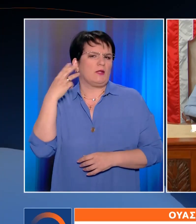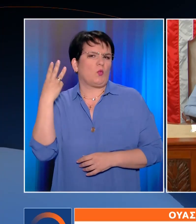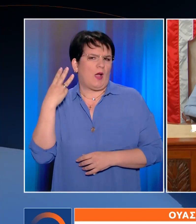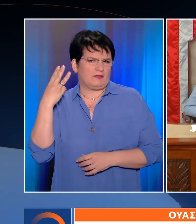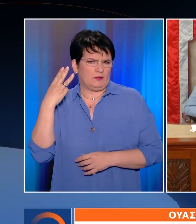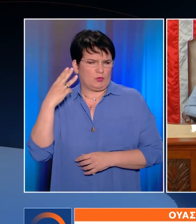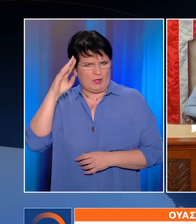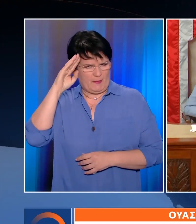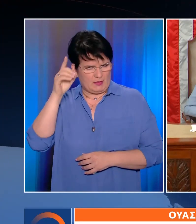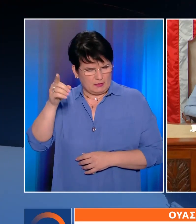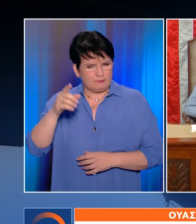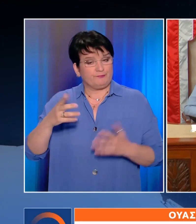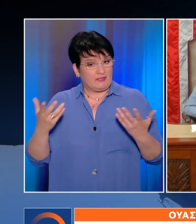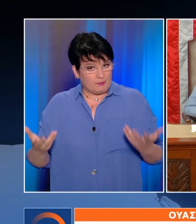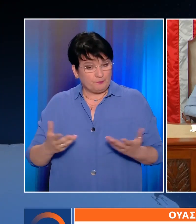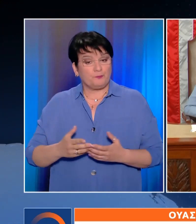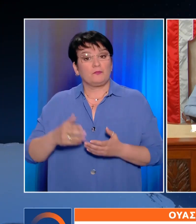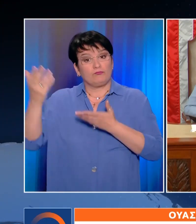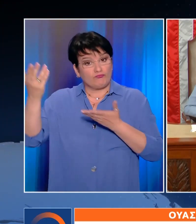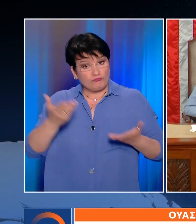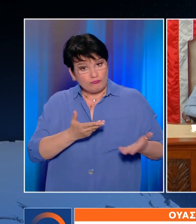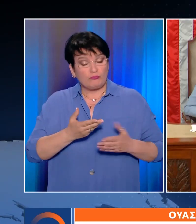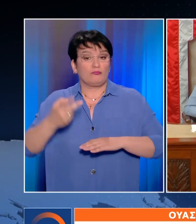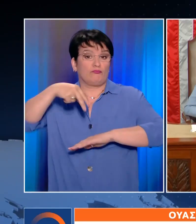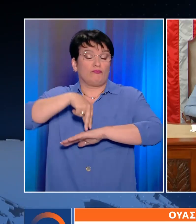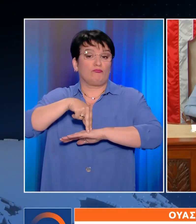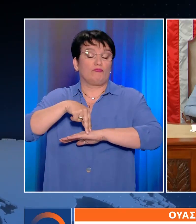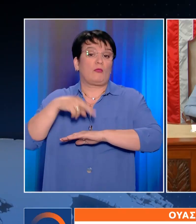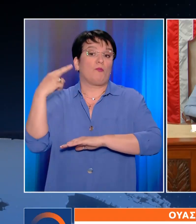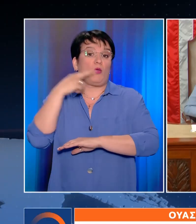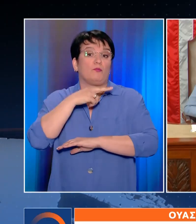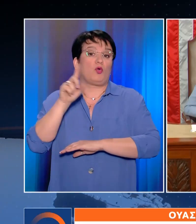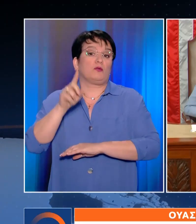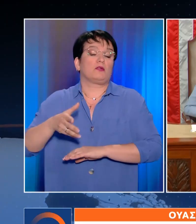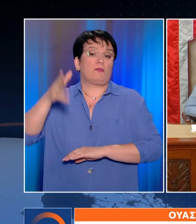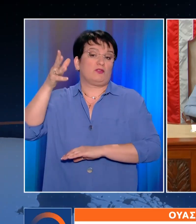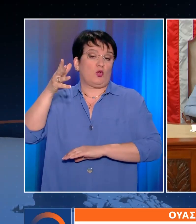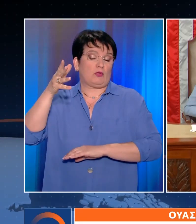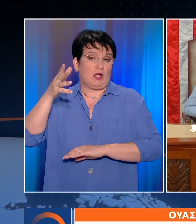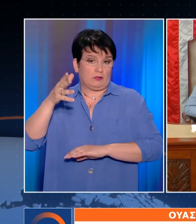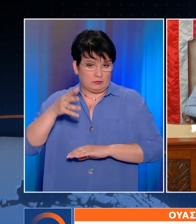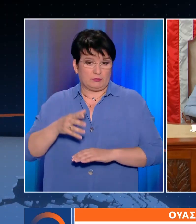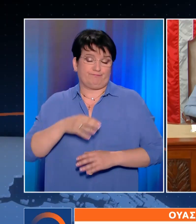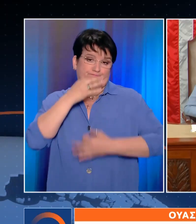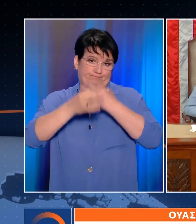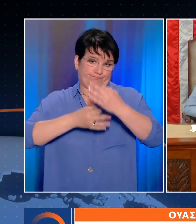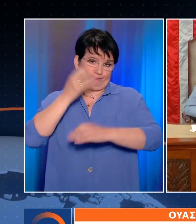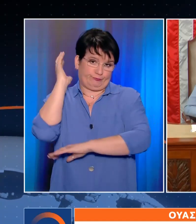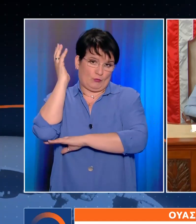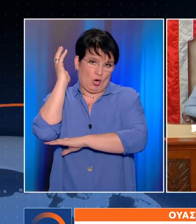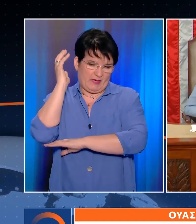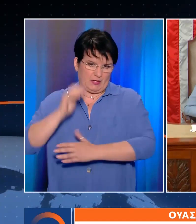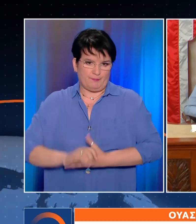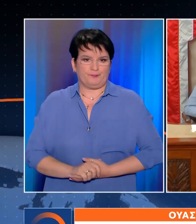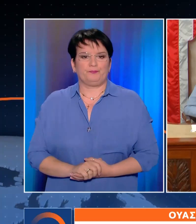Χάρις. Ήταν Έλληνες εκείνος ο οποίος υπεραμείνθηκε των ίσων δικαιωμάτων υπέρ των